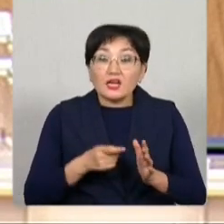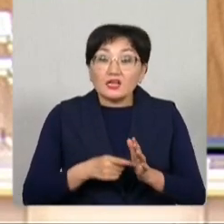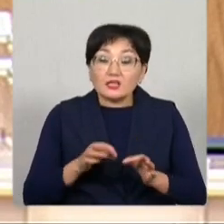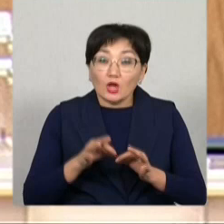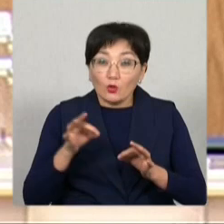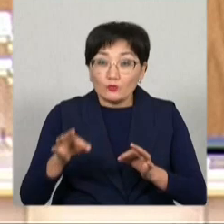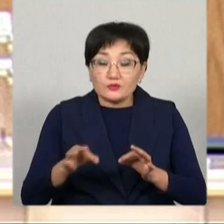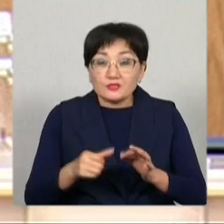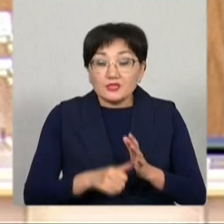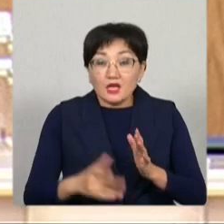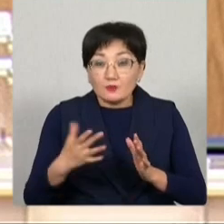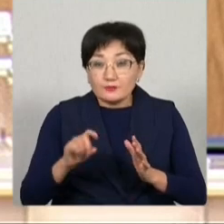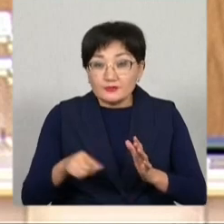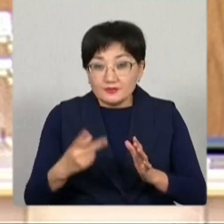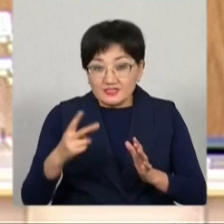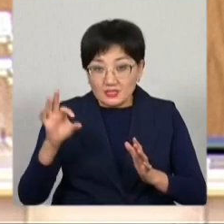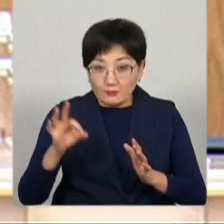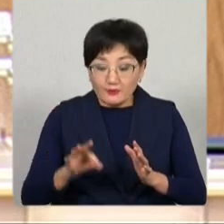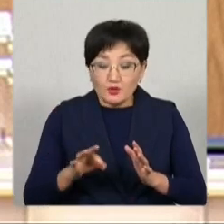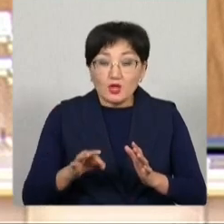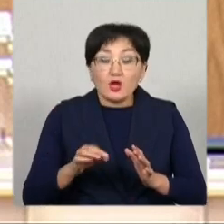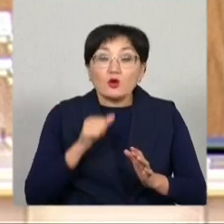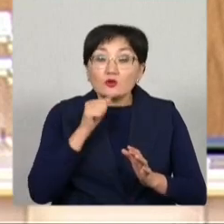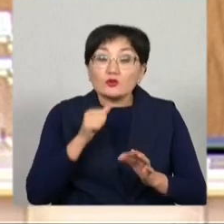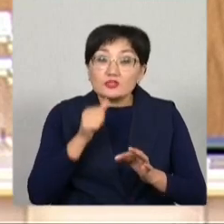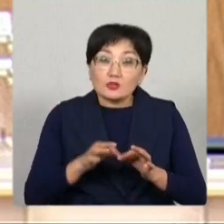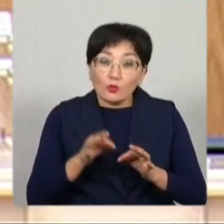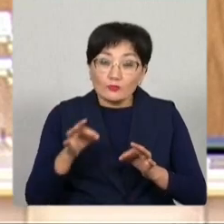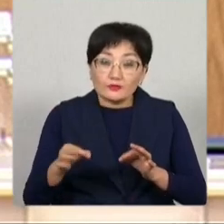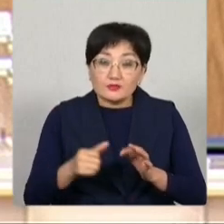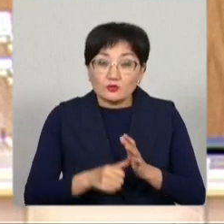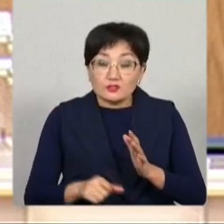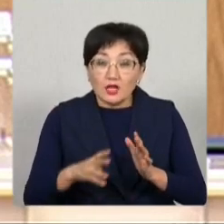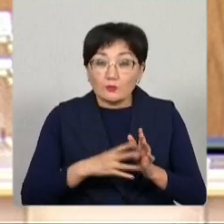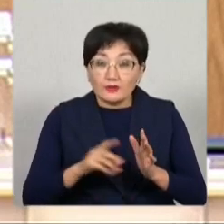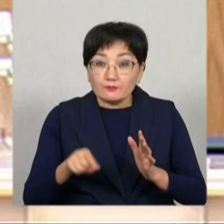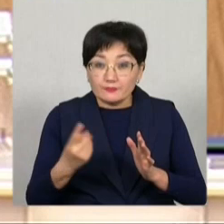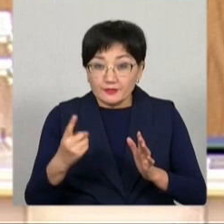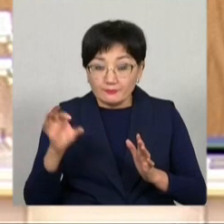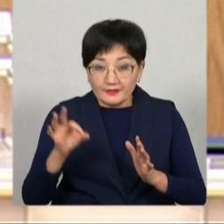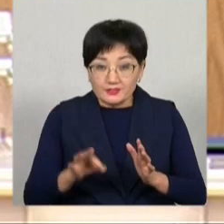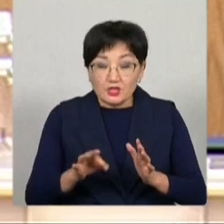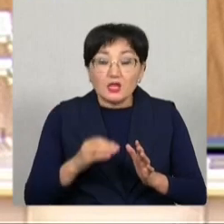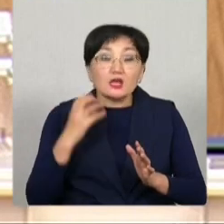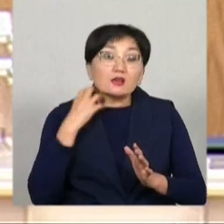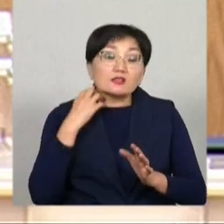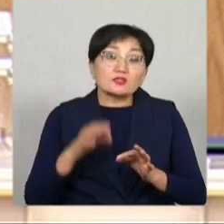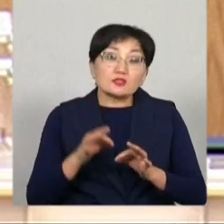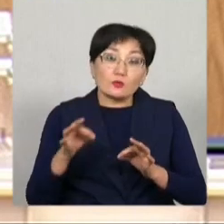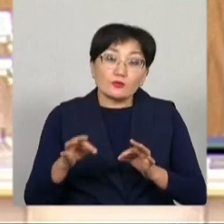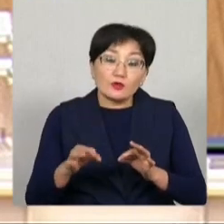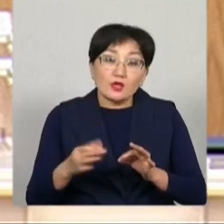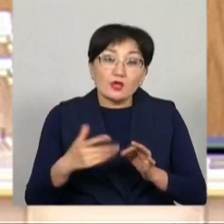бойынша 65.2%, Қостанай облысы бойынша 69.1%, Қызылорда облысы бойынша